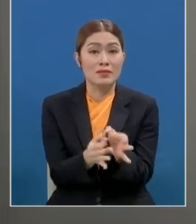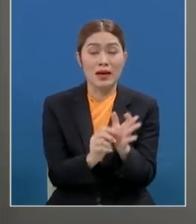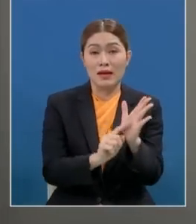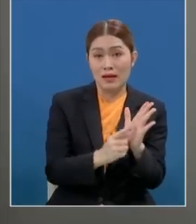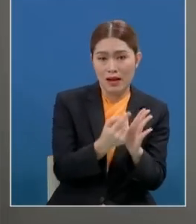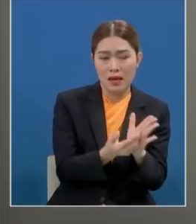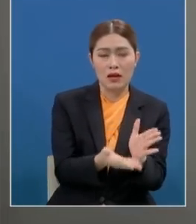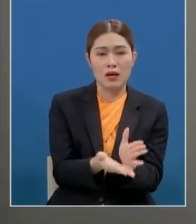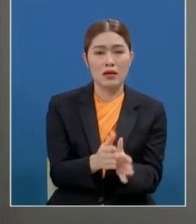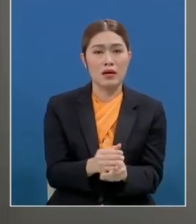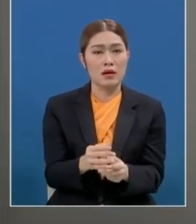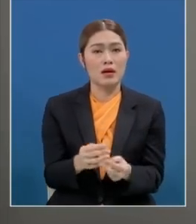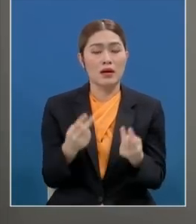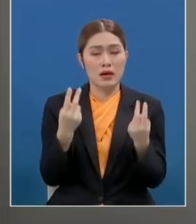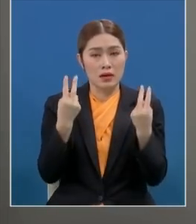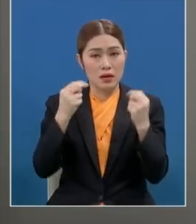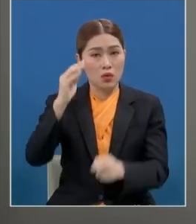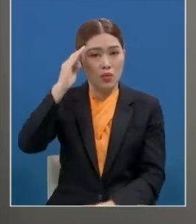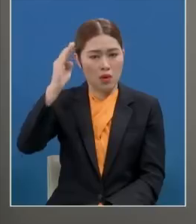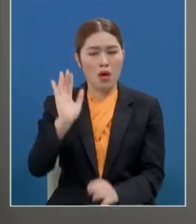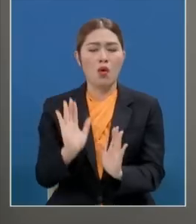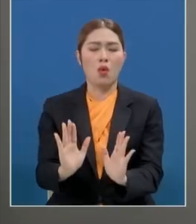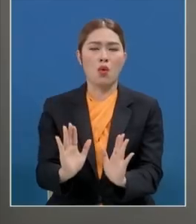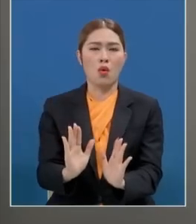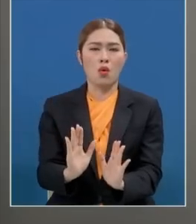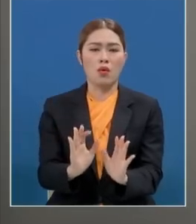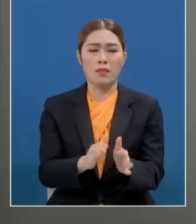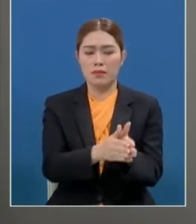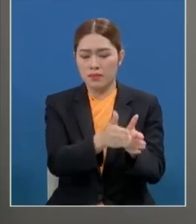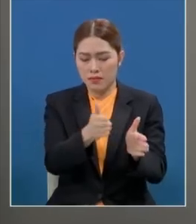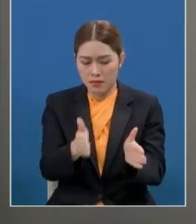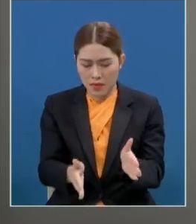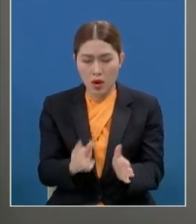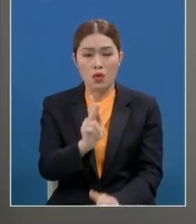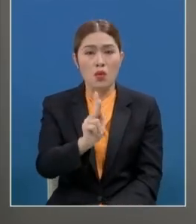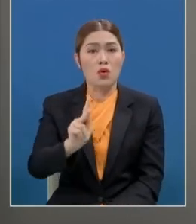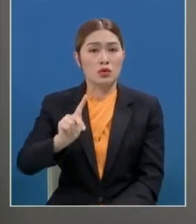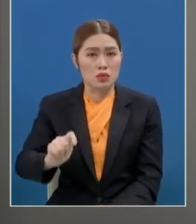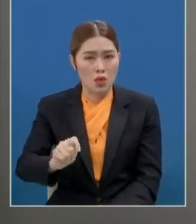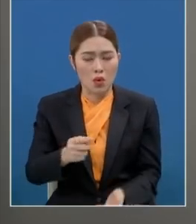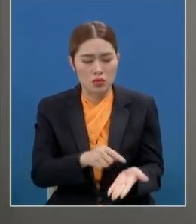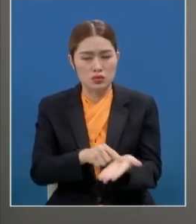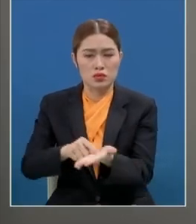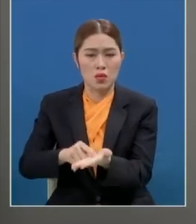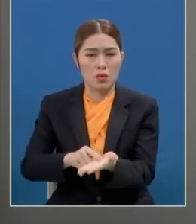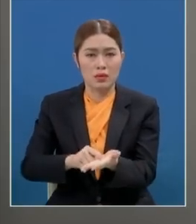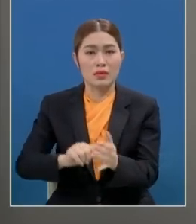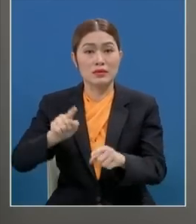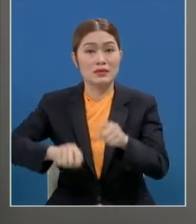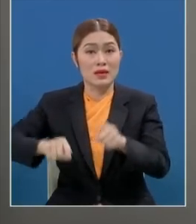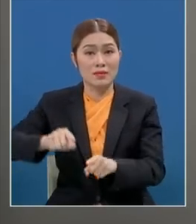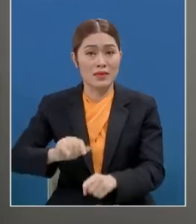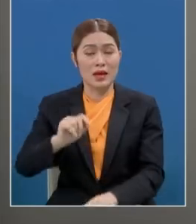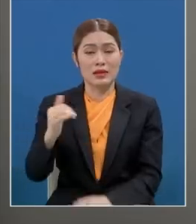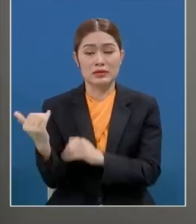แต่พลเอกประยุทธ์จันทร์โอชาประกาศวางมือแล้วก็ไล่เรียงมาจนถึงกกตส่งคดีหุ้น itvของนาย